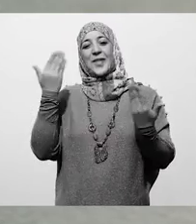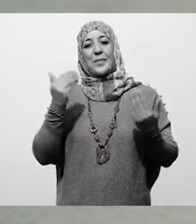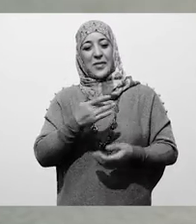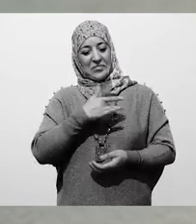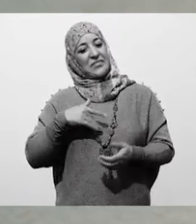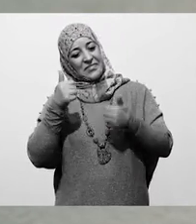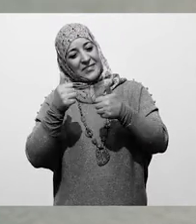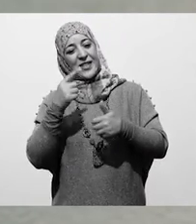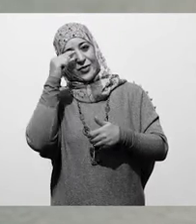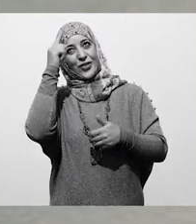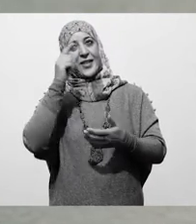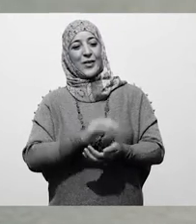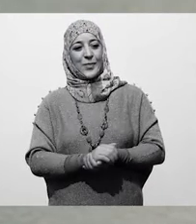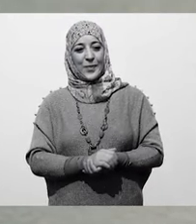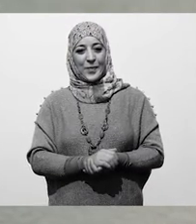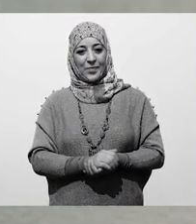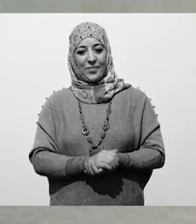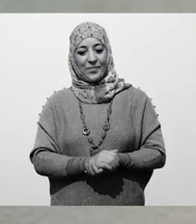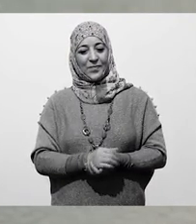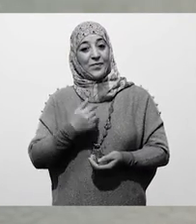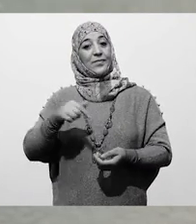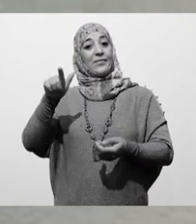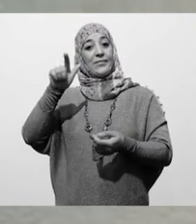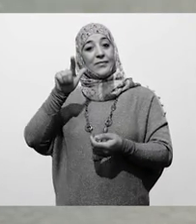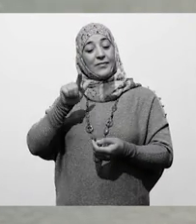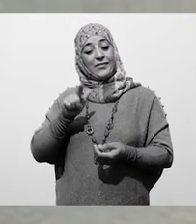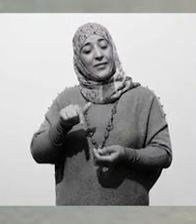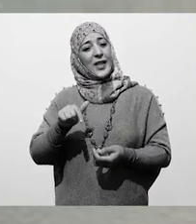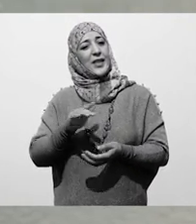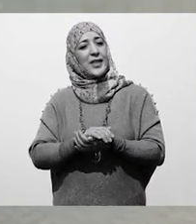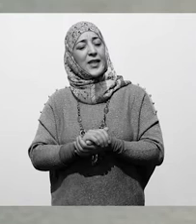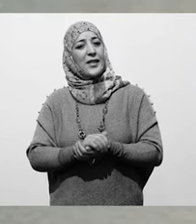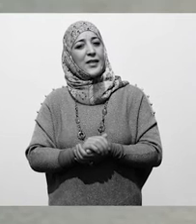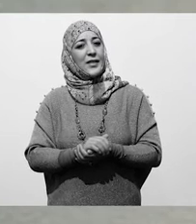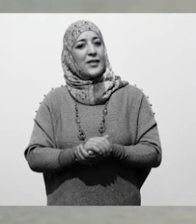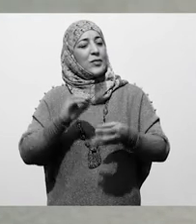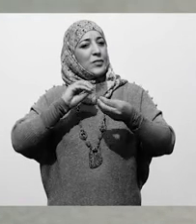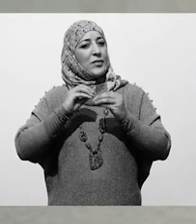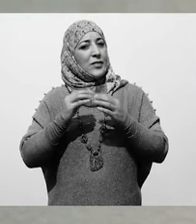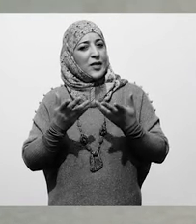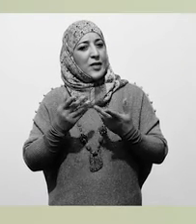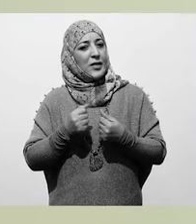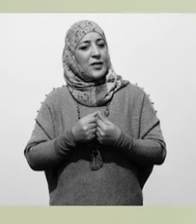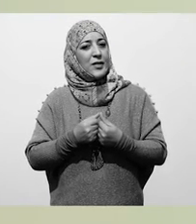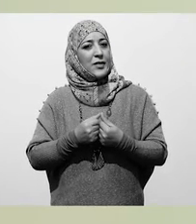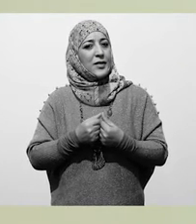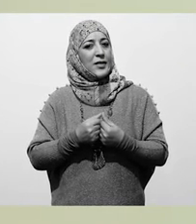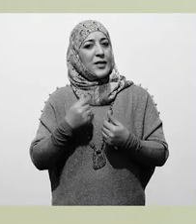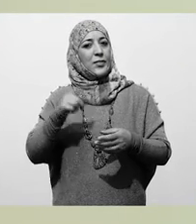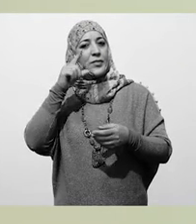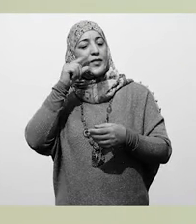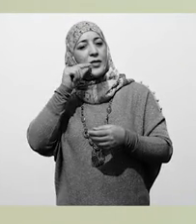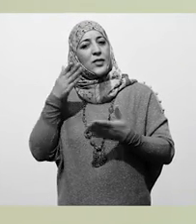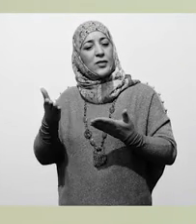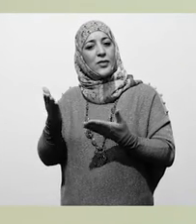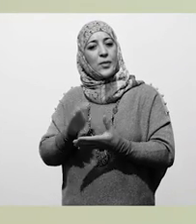C'est va être bien ou c'est pareil. Il y a des pires situations qu'elle. Elle a